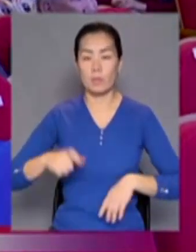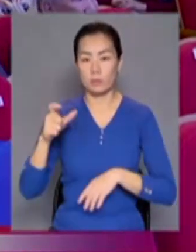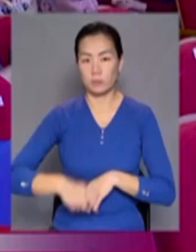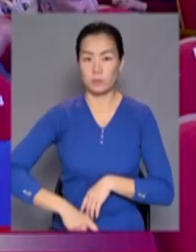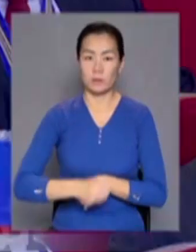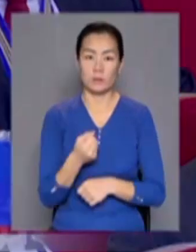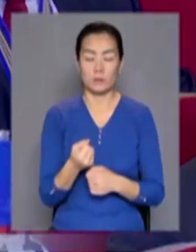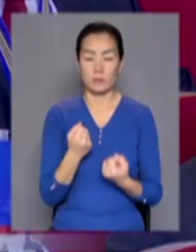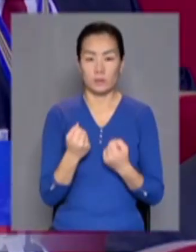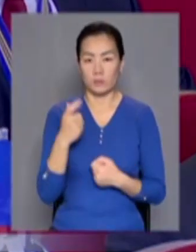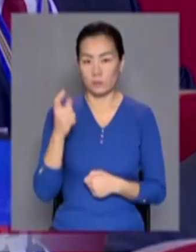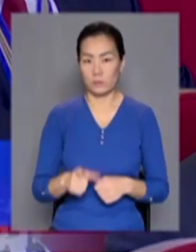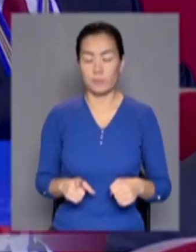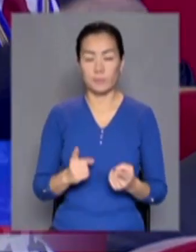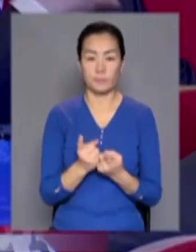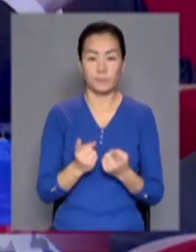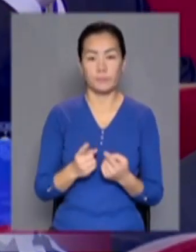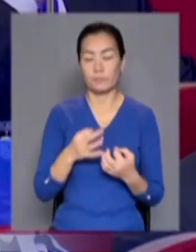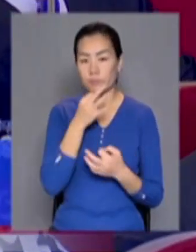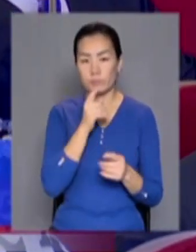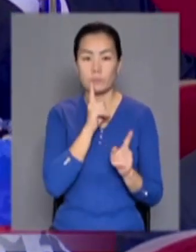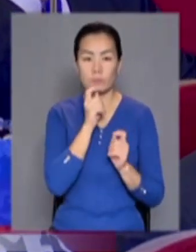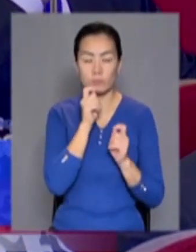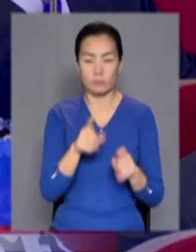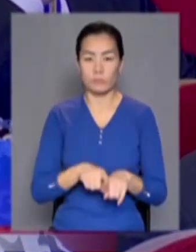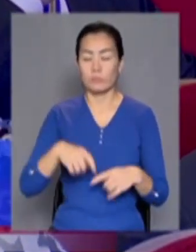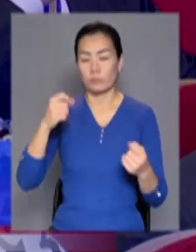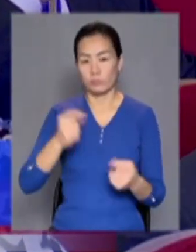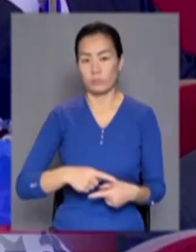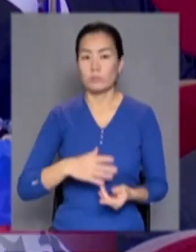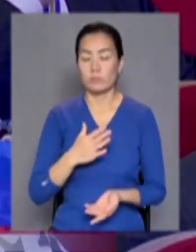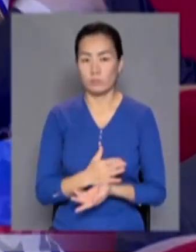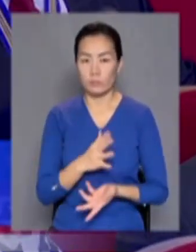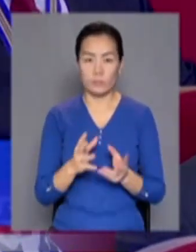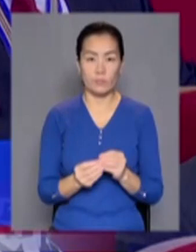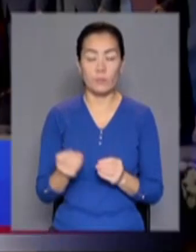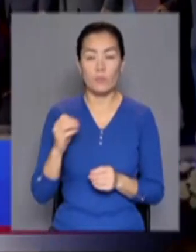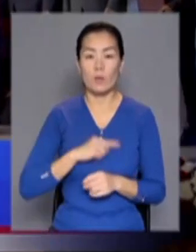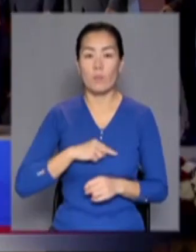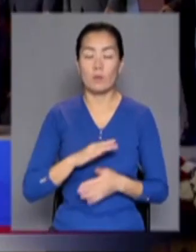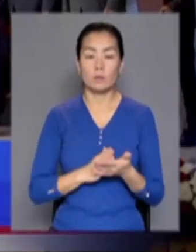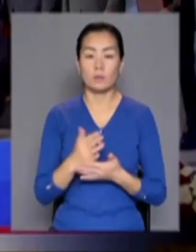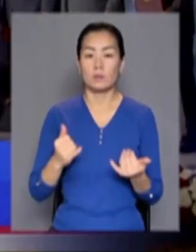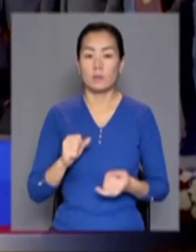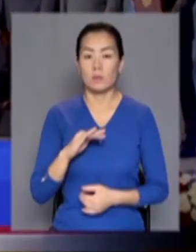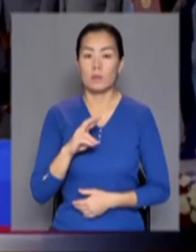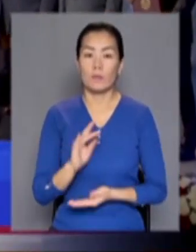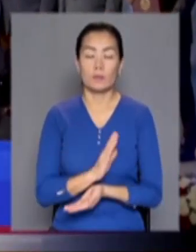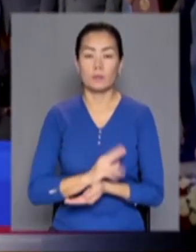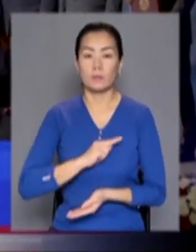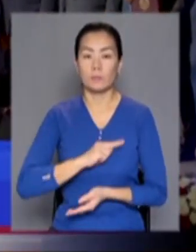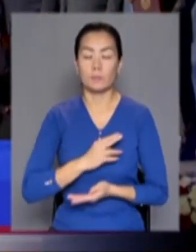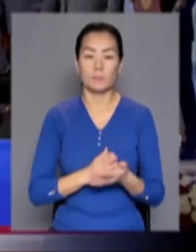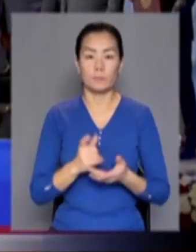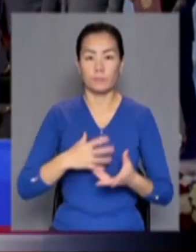ішкен қаламы қуатты ағамызды әріптестері қандай марапат болса да әбден лайық деп санайды. Коммунистік еңбектен қазіргі Атырау газетіне жұмысқа